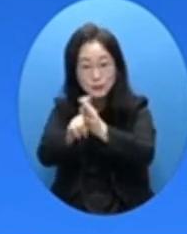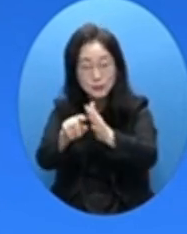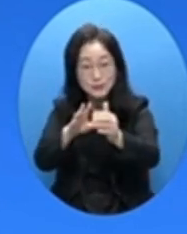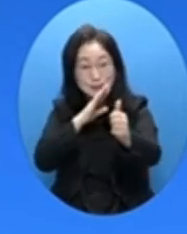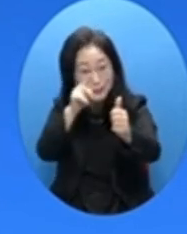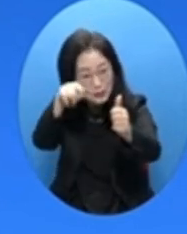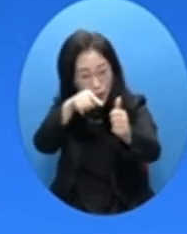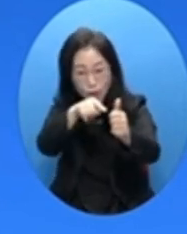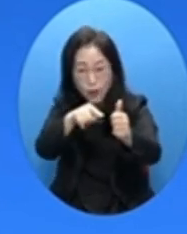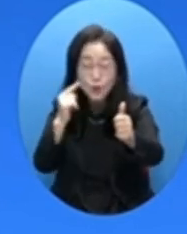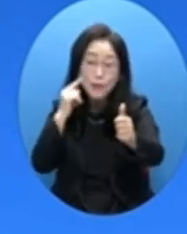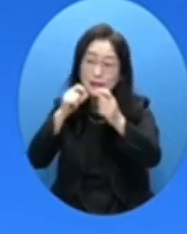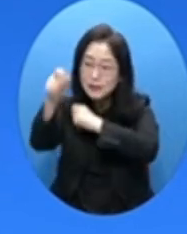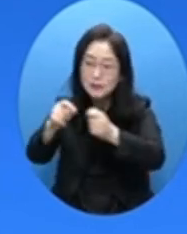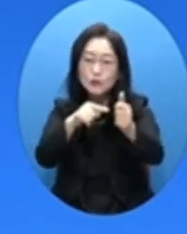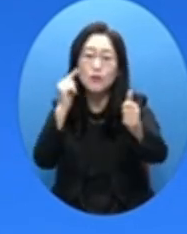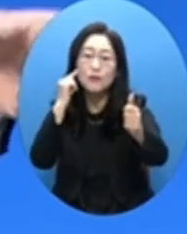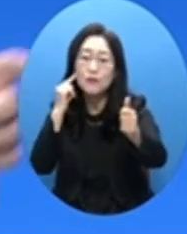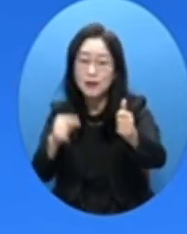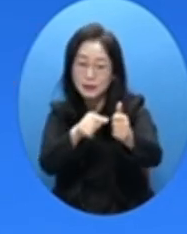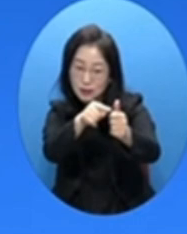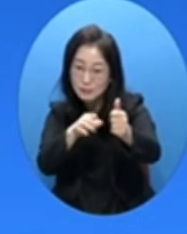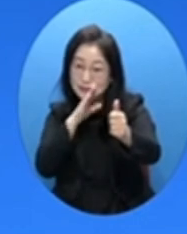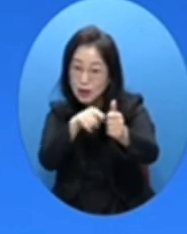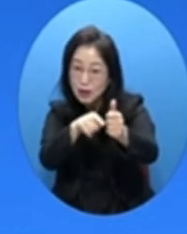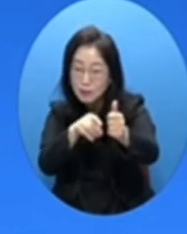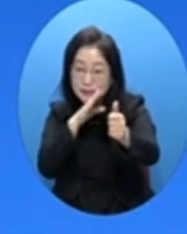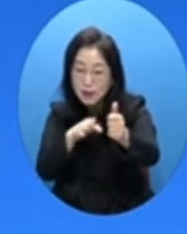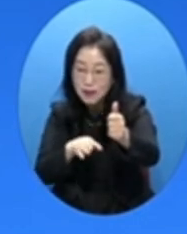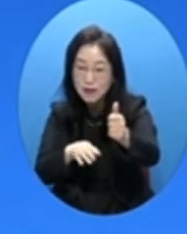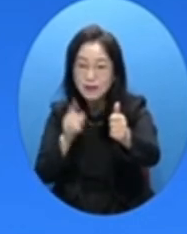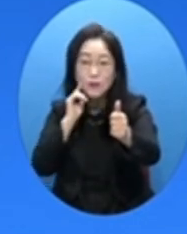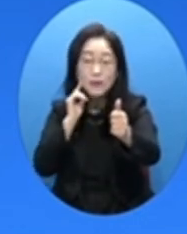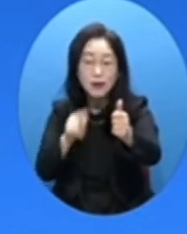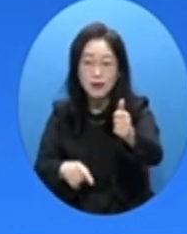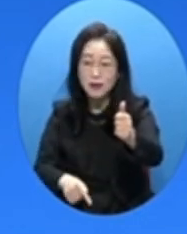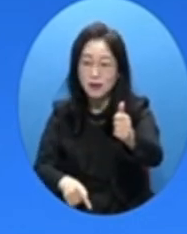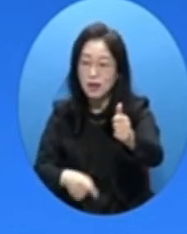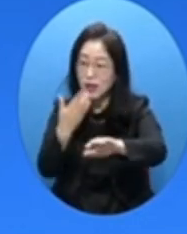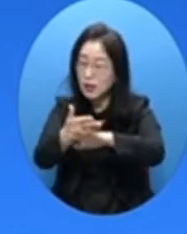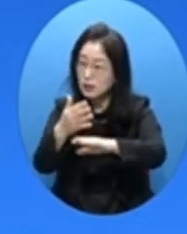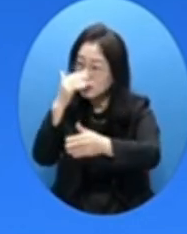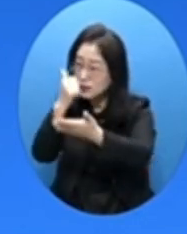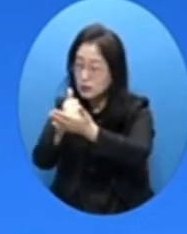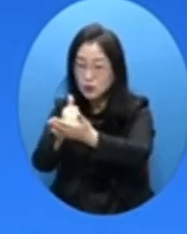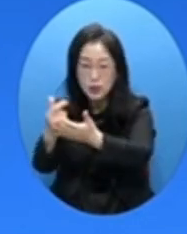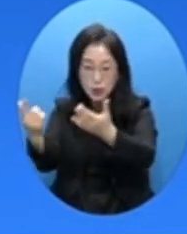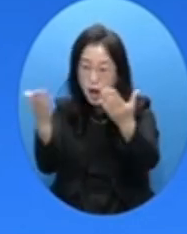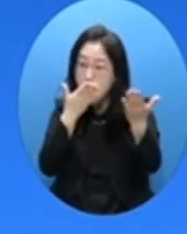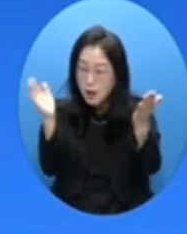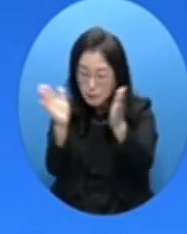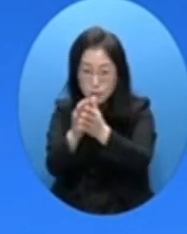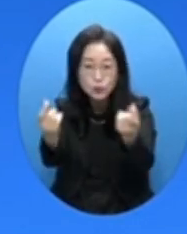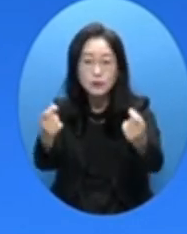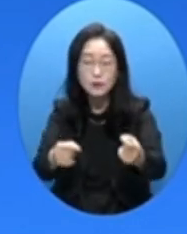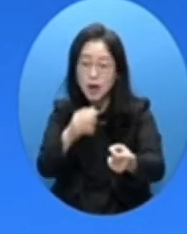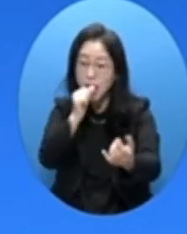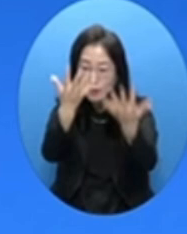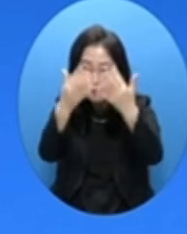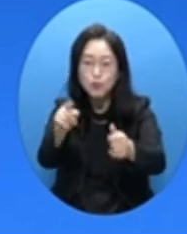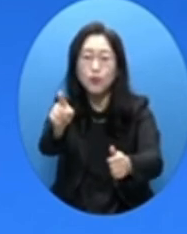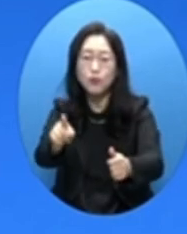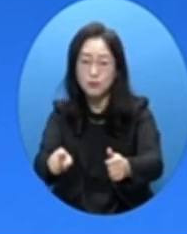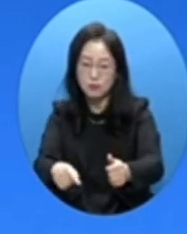예수 믿는 사람한테 사기치고 그래 저 사람 예수 믿는 사람마저 어떻게 다른 사람과 똑같이 죄를 짓고 그래서 감옥에 갈 수가 있어 이런